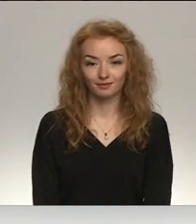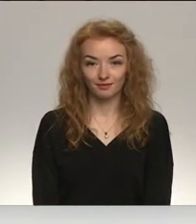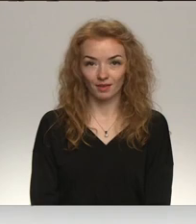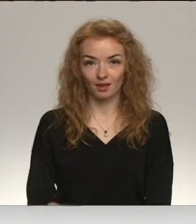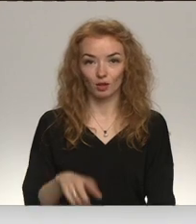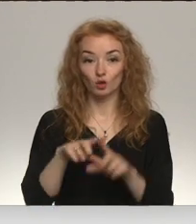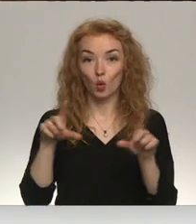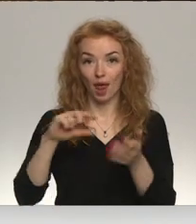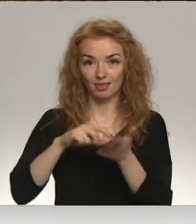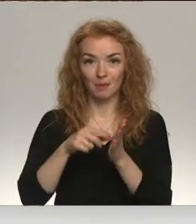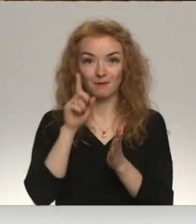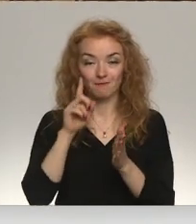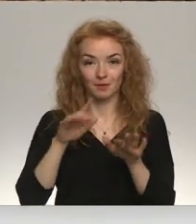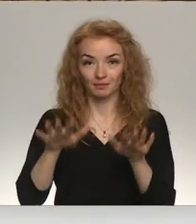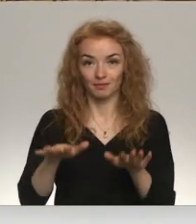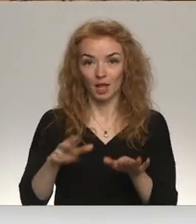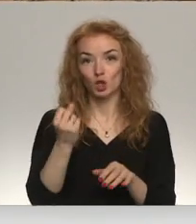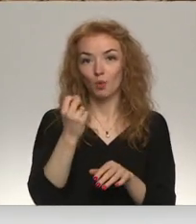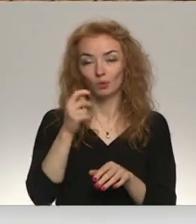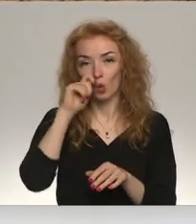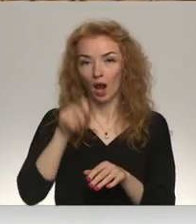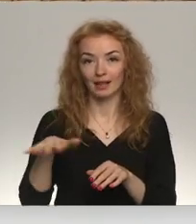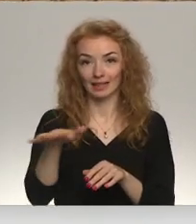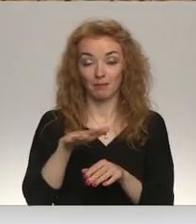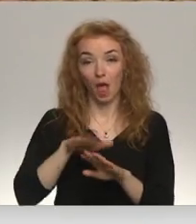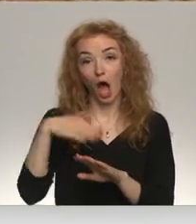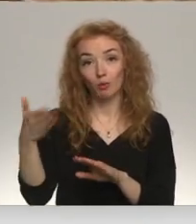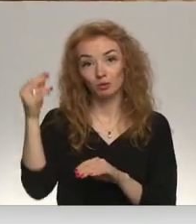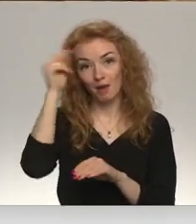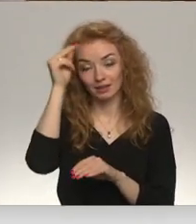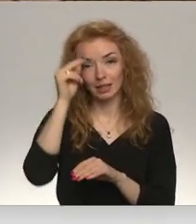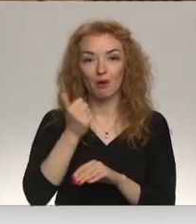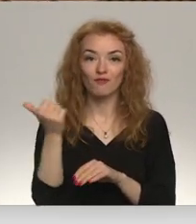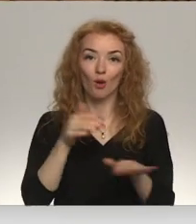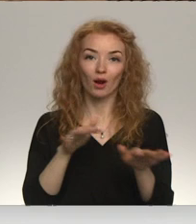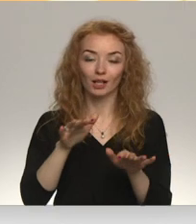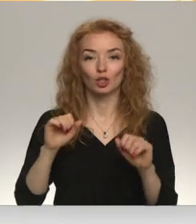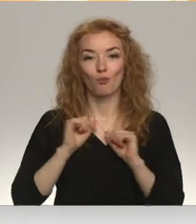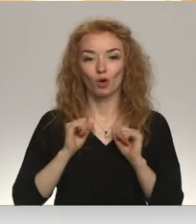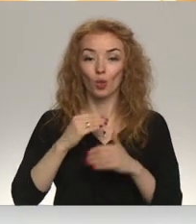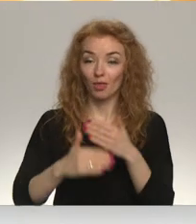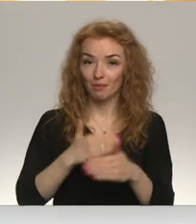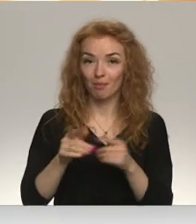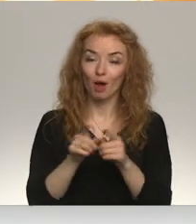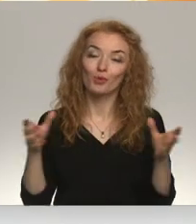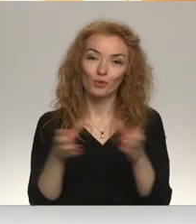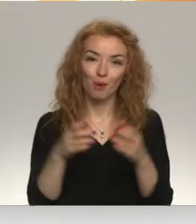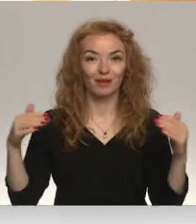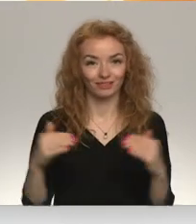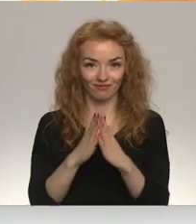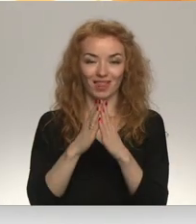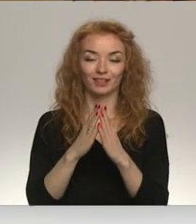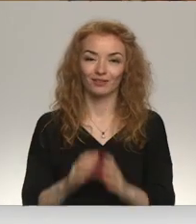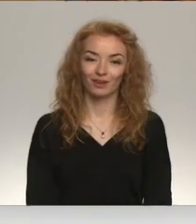Sundažu skolas telpās dzīvo 12 Ukrainas ģimenes. Ārpus mācībām Polīna jauniešiem organizēja sporta nodarbības, kā arī kopā svinētas